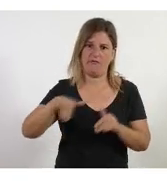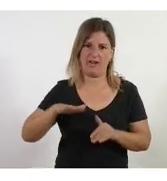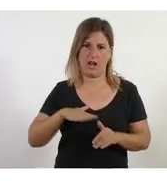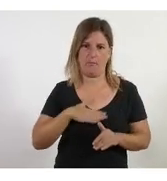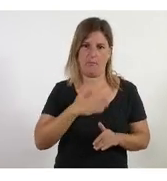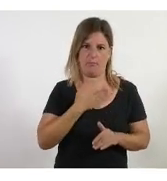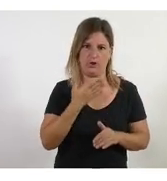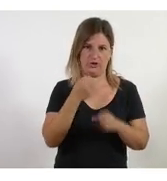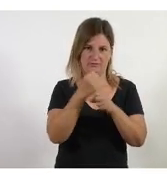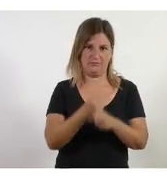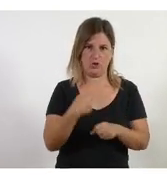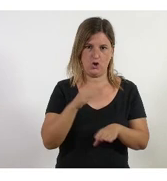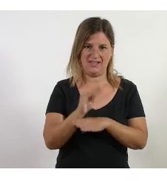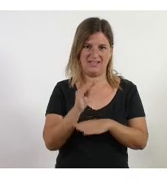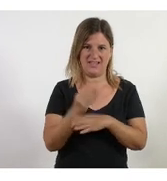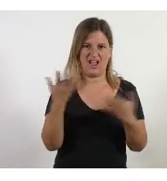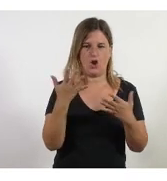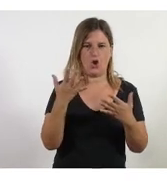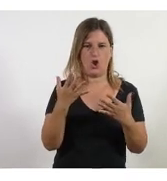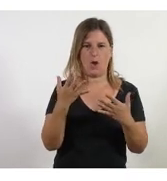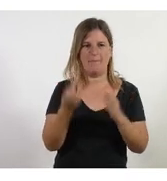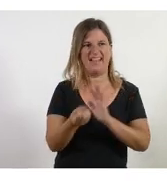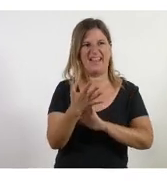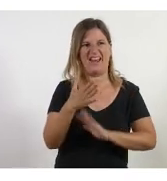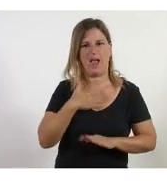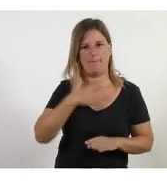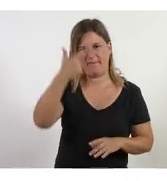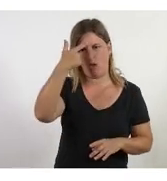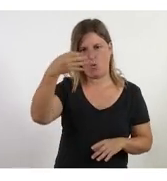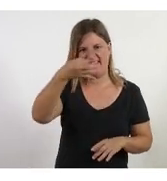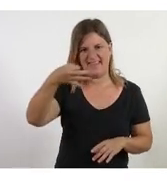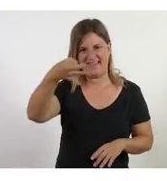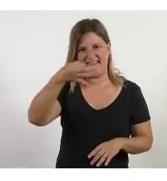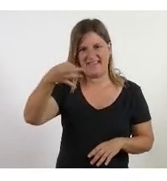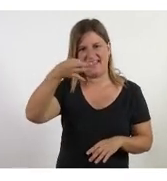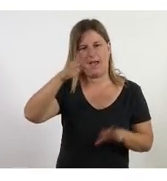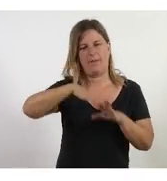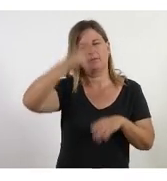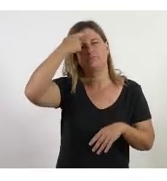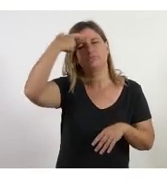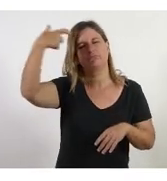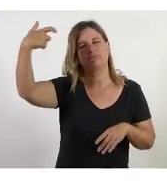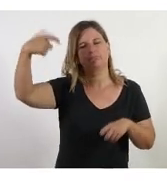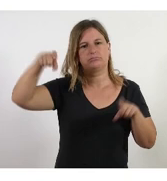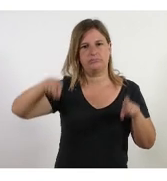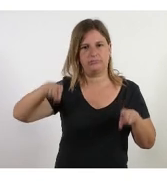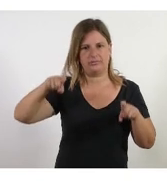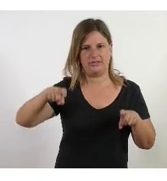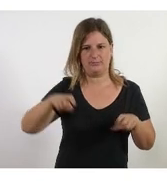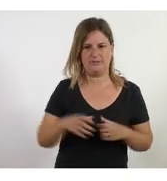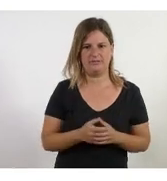que es vulguin quedar, jo els ensenyo com on es construeix la seva illa per anar-se a reposar tranquil·lament quan